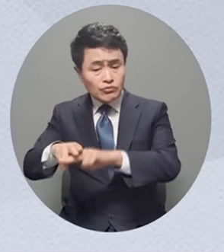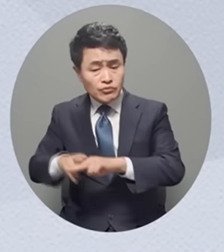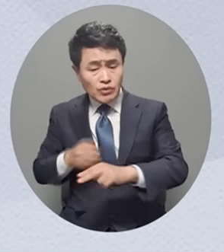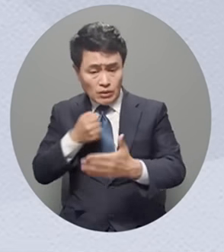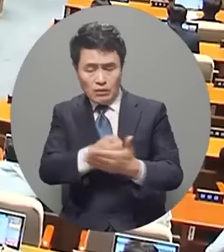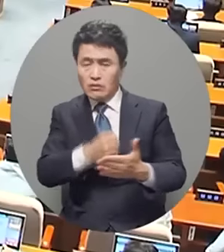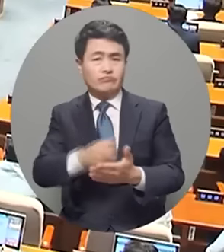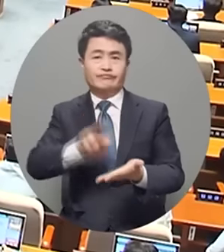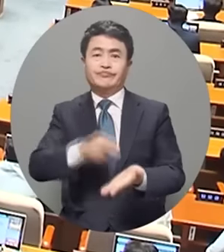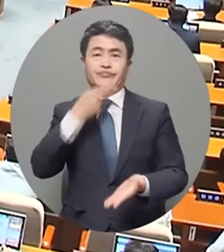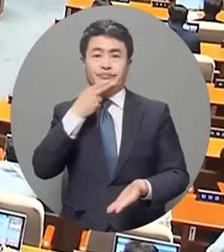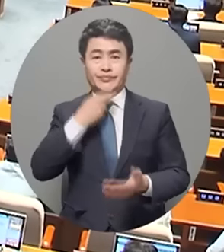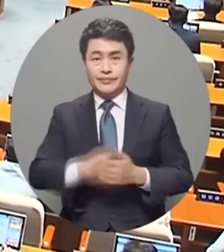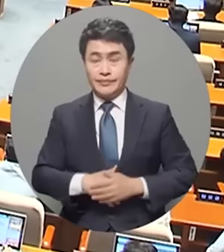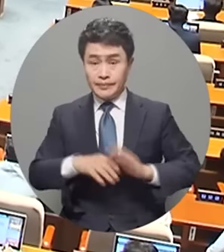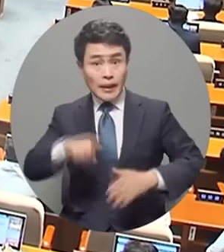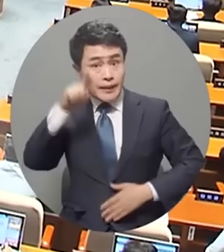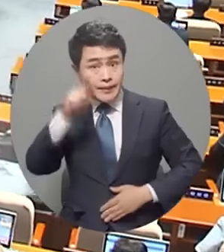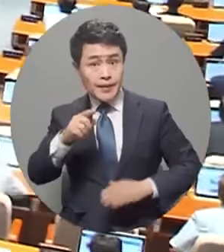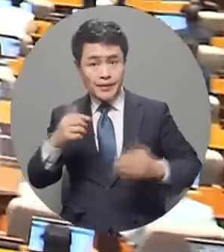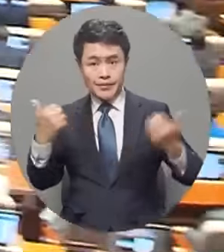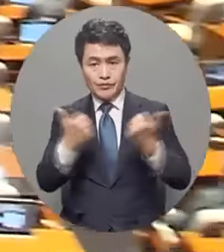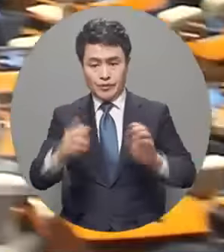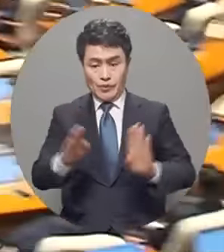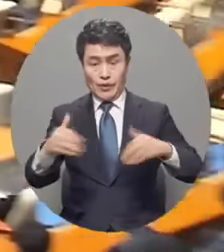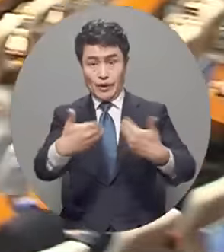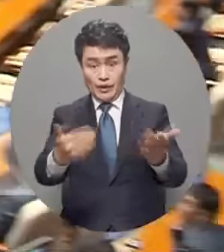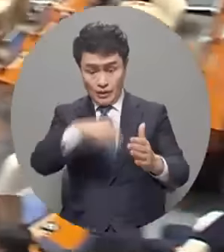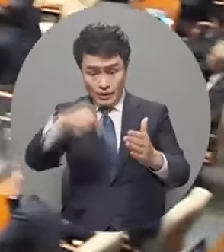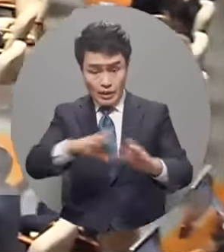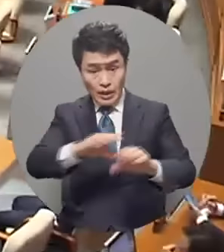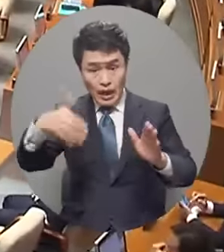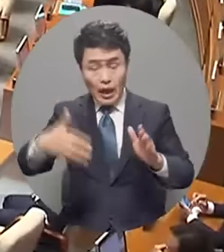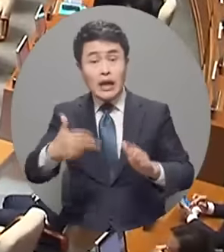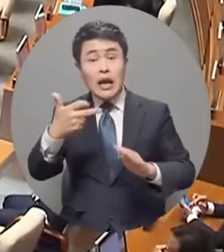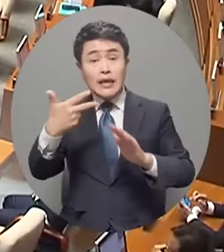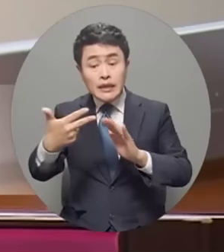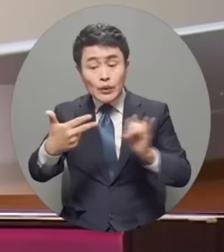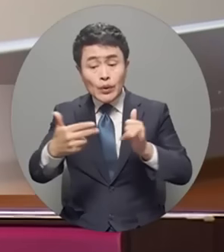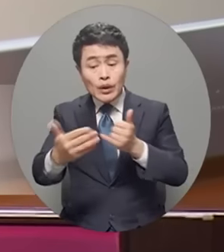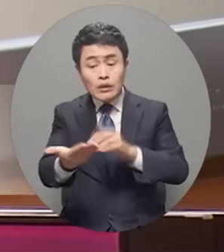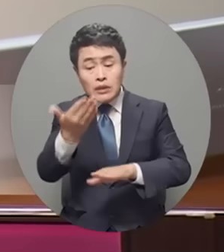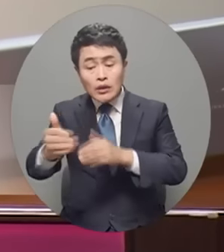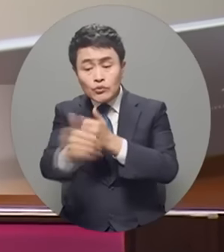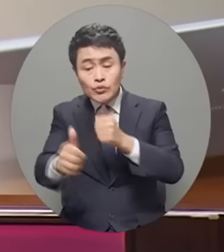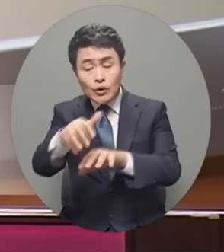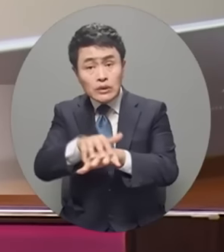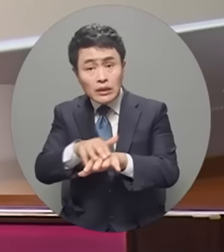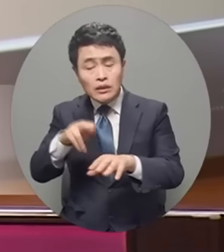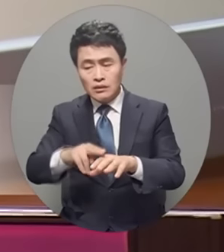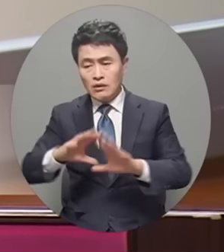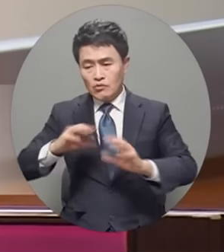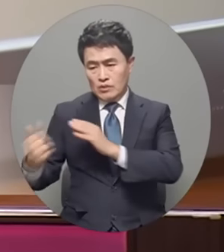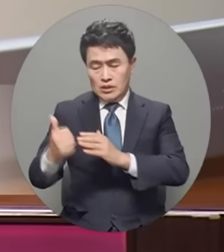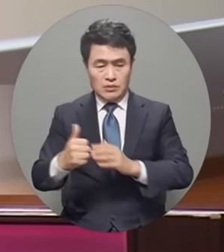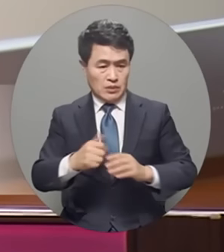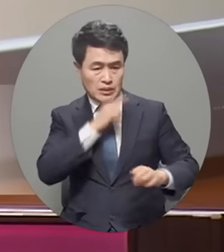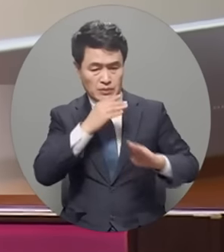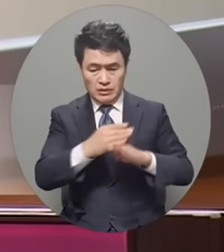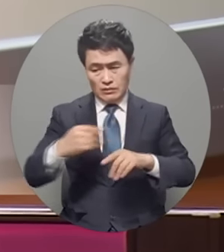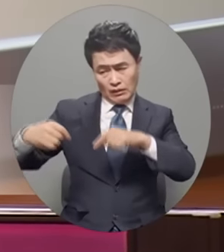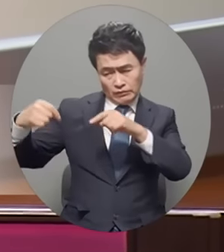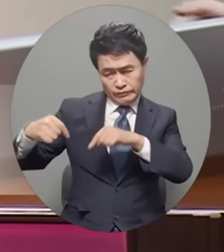밝혔습니다. 내일 본회의에서 처리하지 않을 나머지 7개 상임위원장 자리는 여전히 국민의힘과 절충의